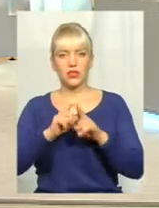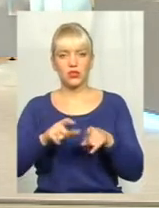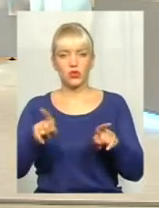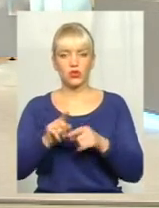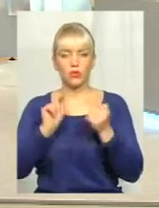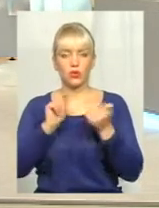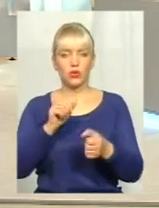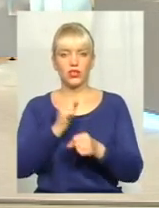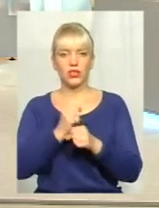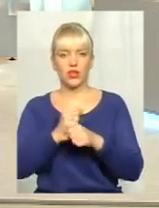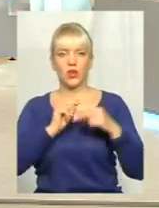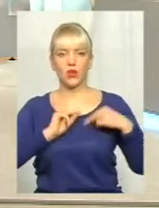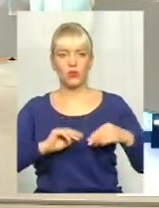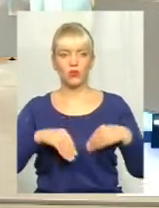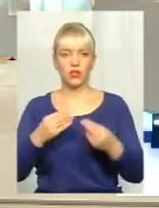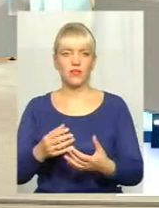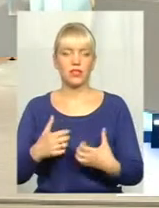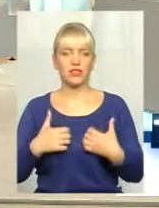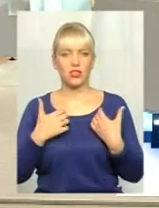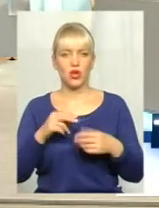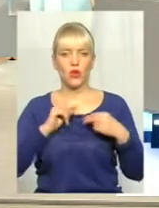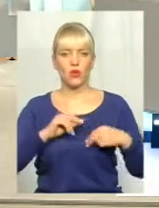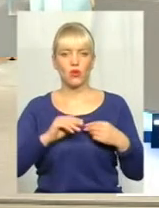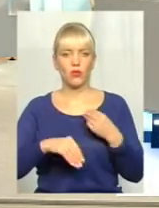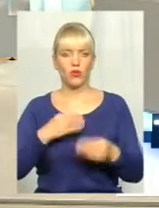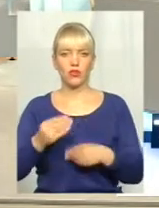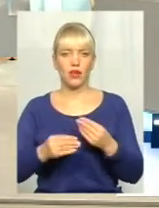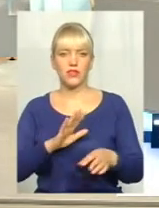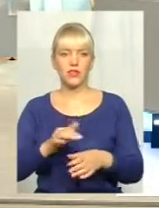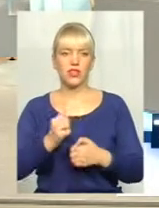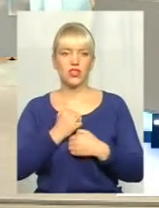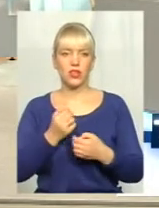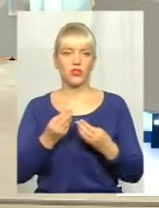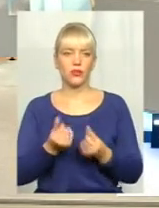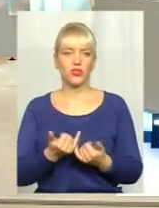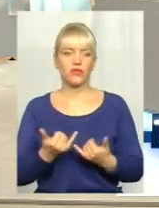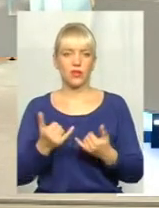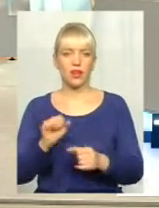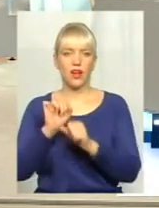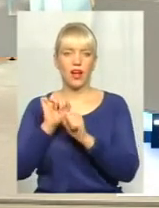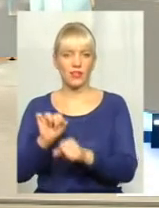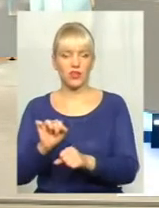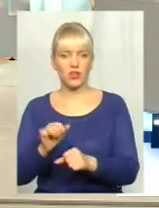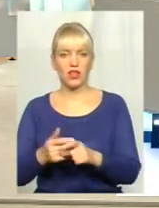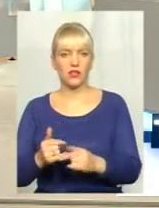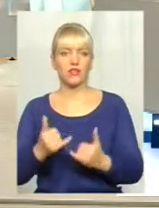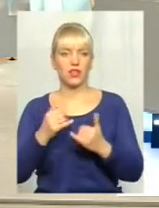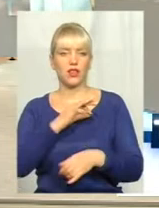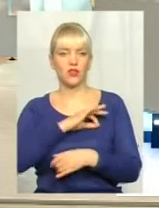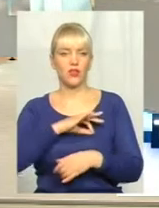в роботодавців страшенна, а роботодавці не жаліють коштів на адвокатів, на юристів, на